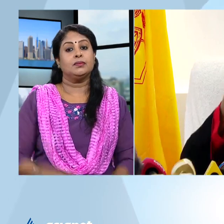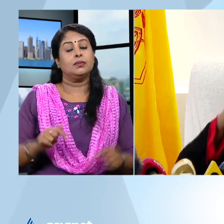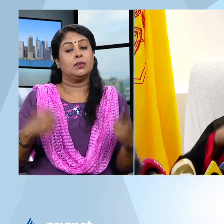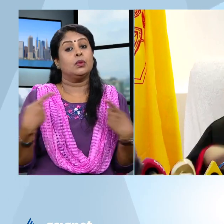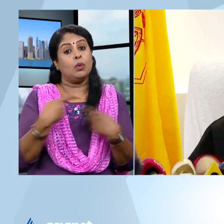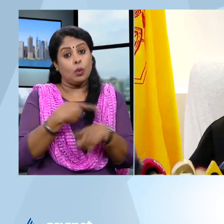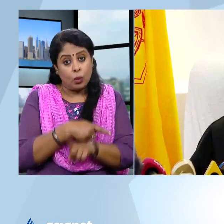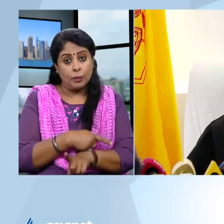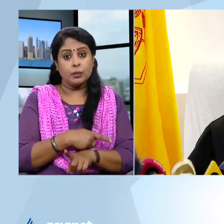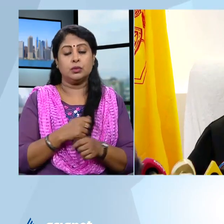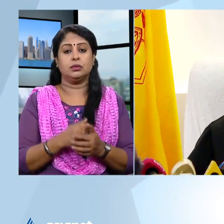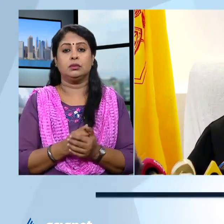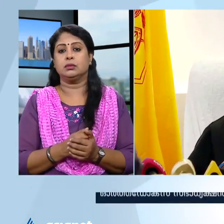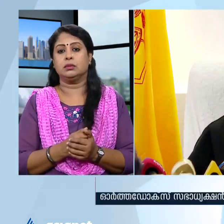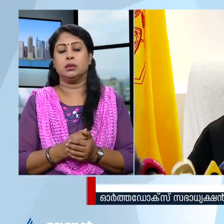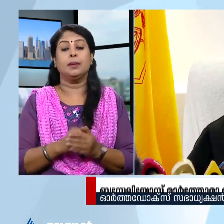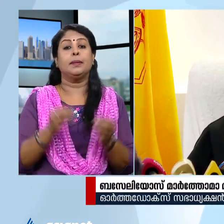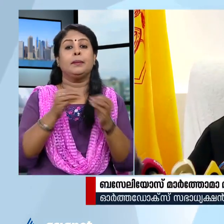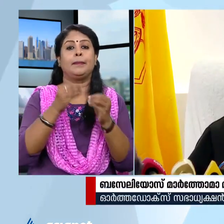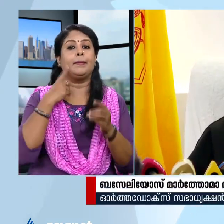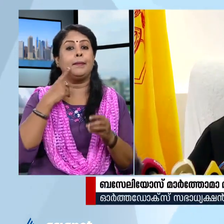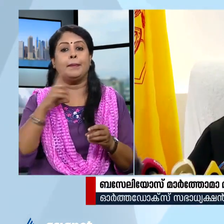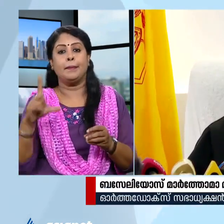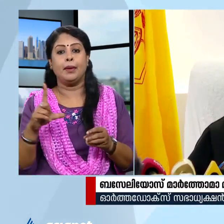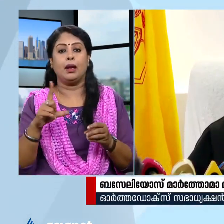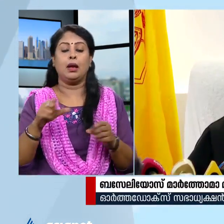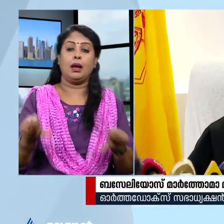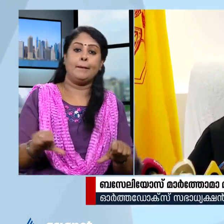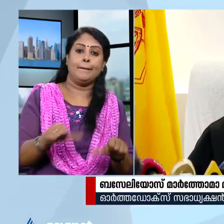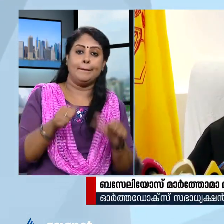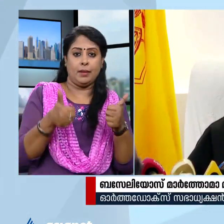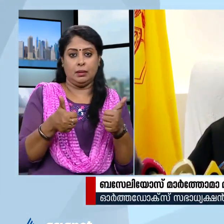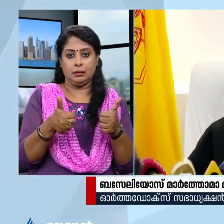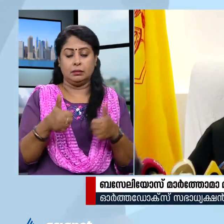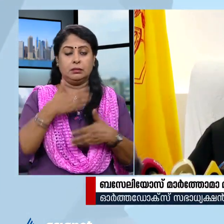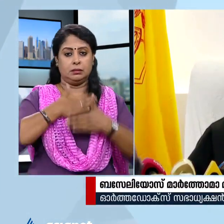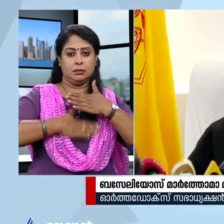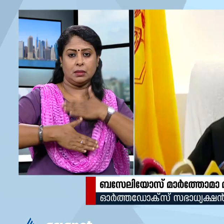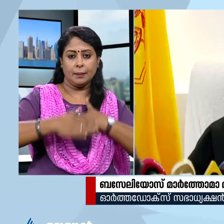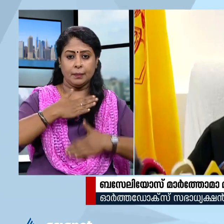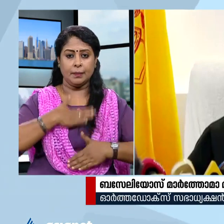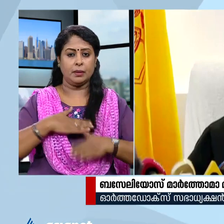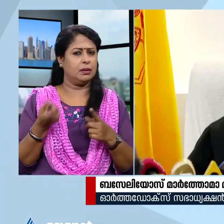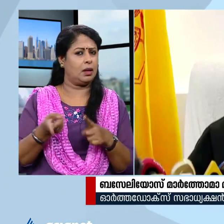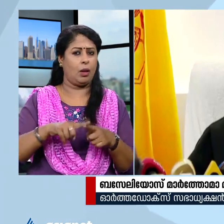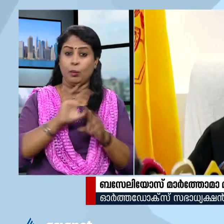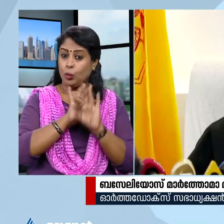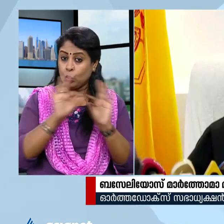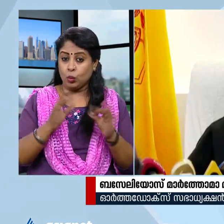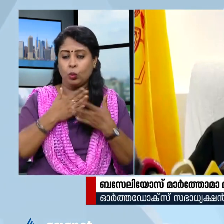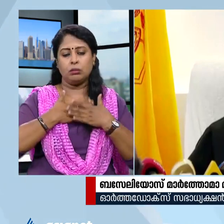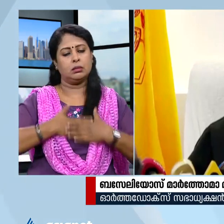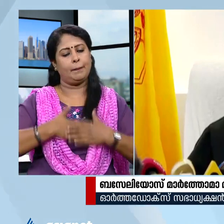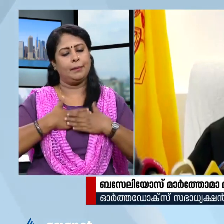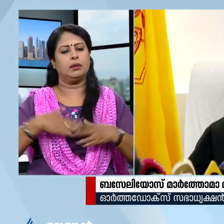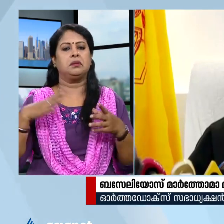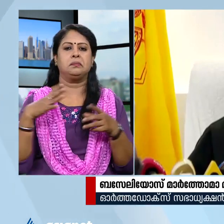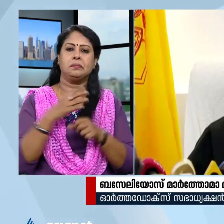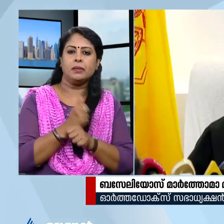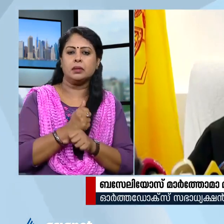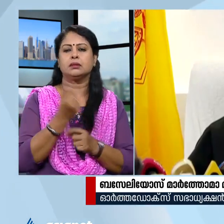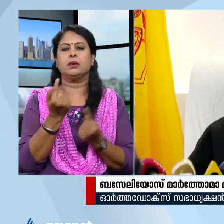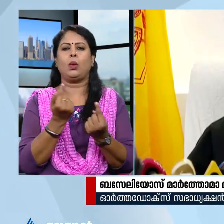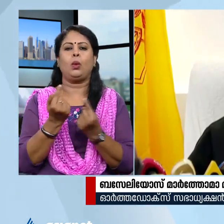ഇതിനെതിരായി ഏതെങ്കിലും ബില്ലുകൾ കൊണ്ടുവന്നു കഴിഞ്ഞാൽ അത് സമാധാനത്തിന് പകരം അസമാധാനം ഓരോ പള്ളിയിലും